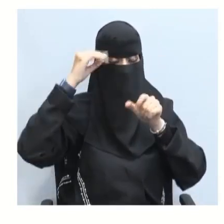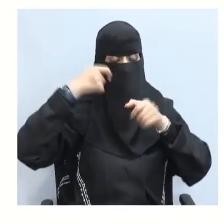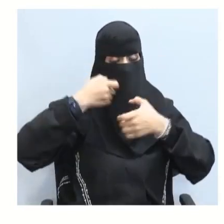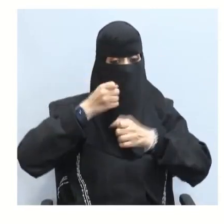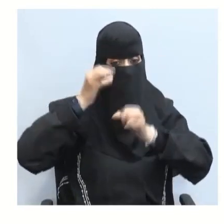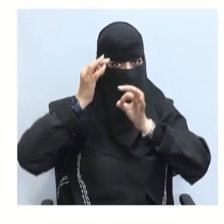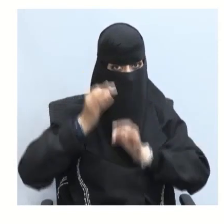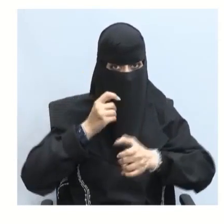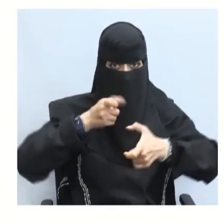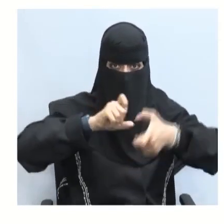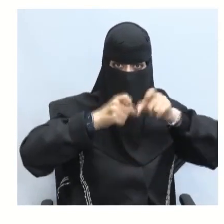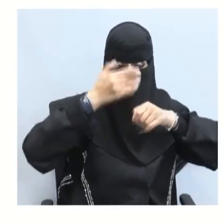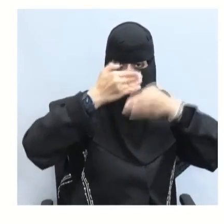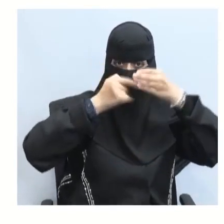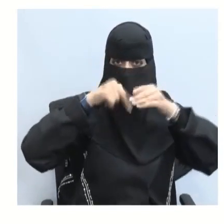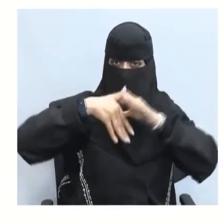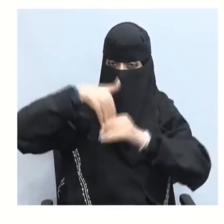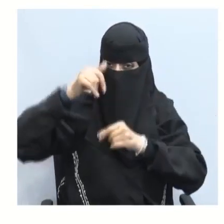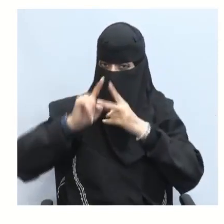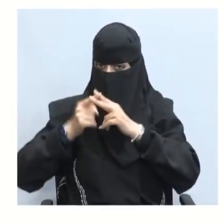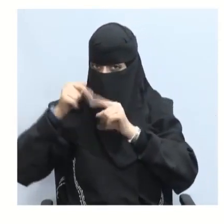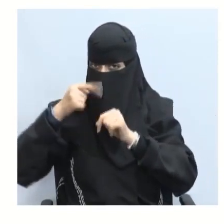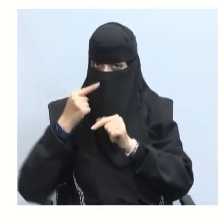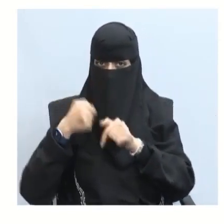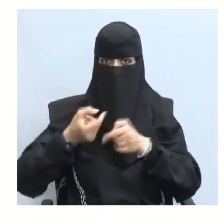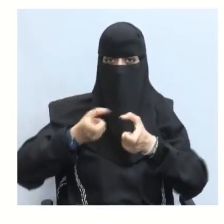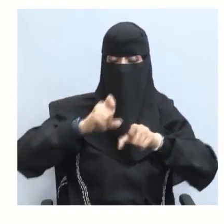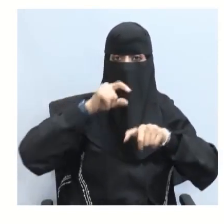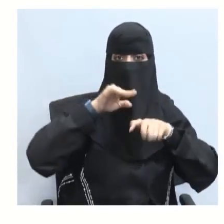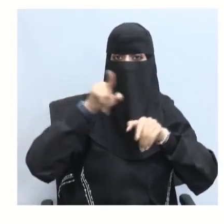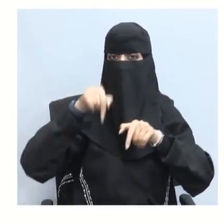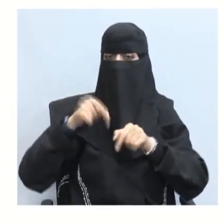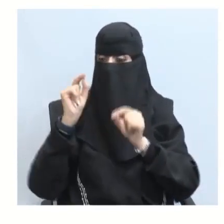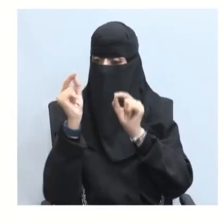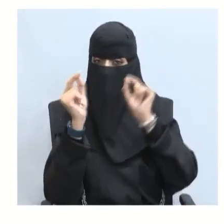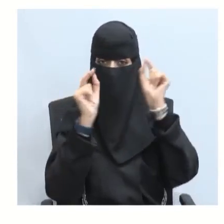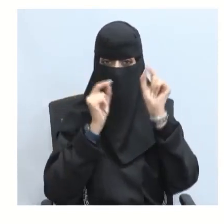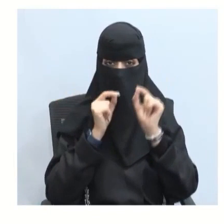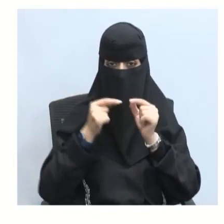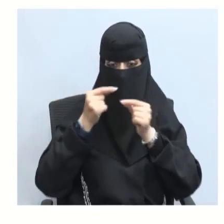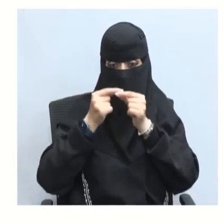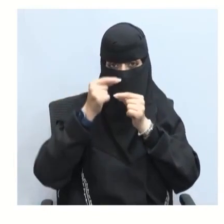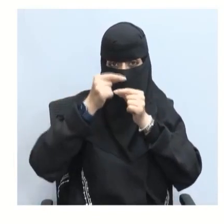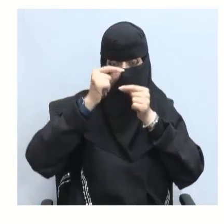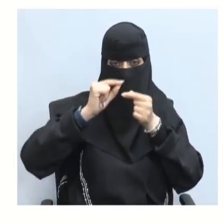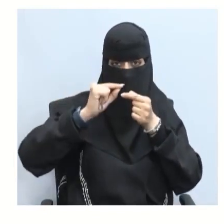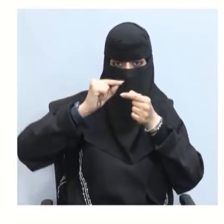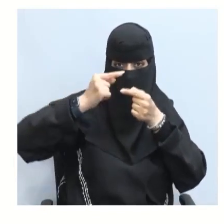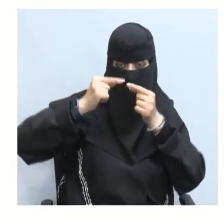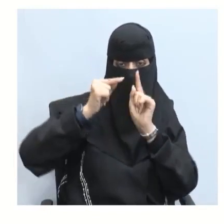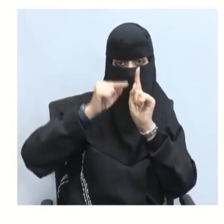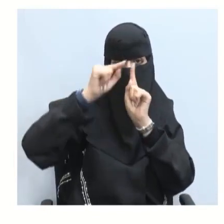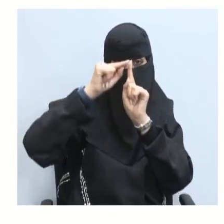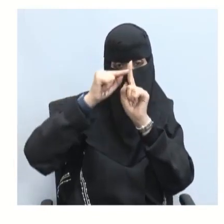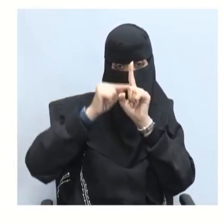فيها تلك المصنعه من المخلوقات الحيه تتالف هذه المركبات من ذرات مرتبه ومرتبطه معا